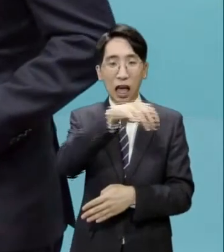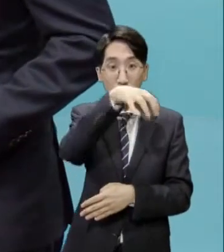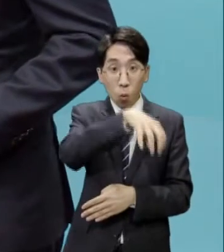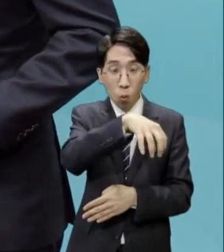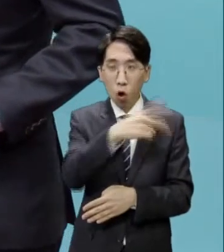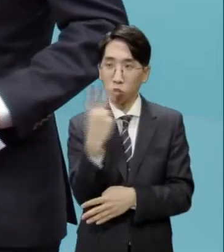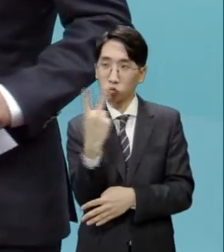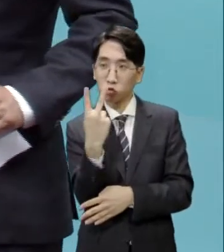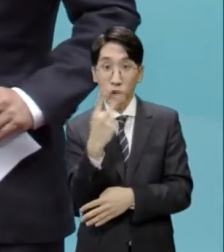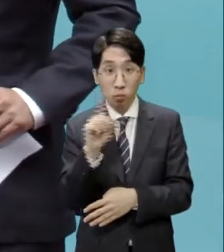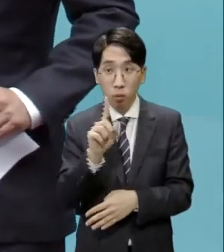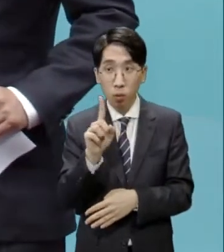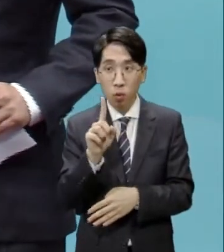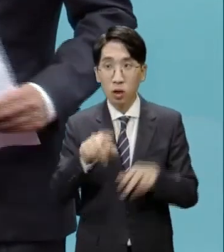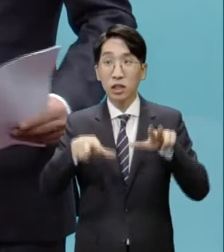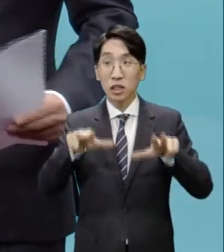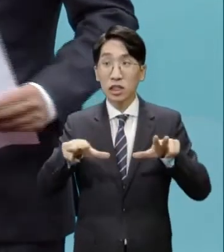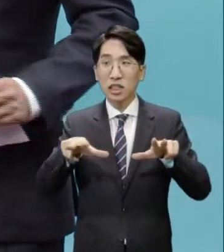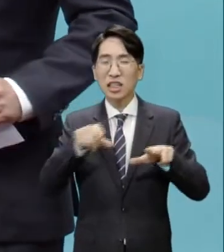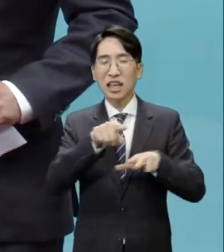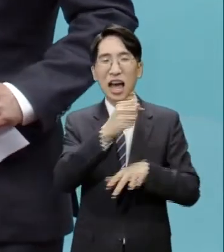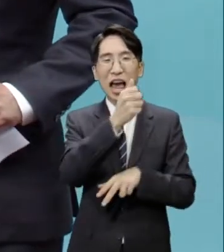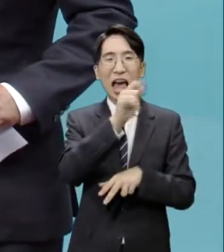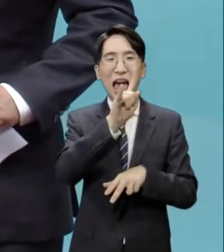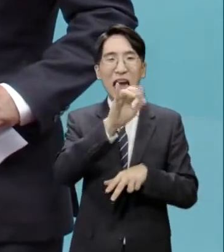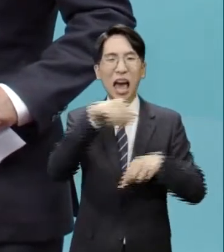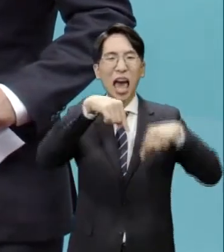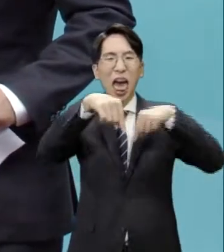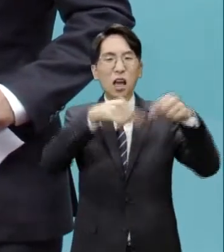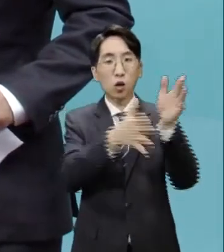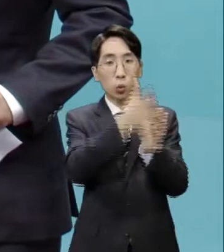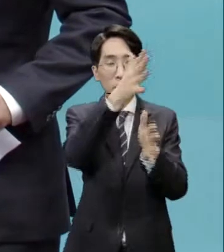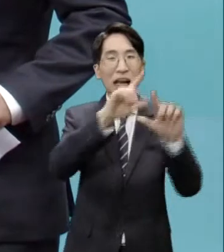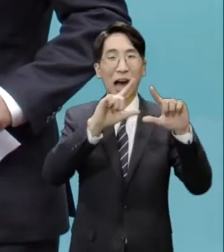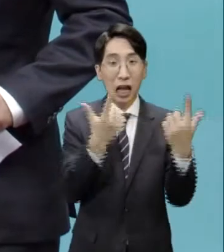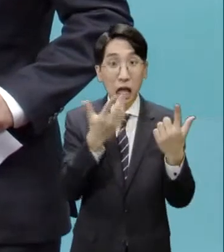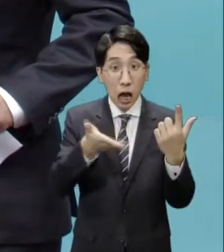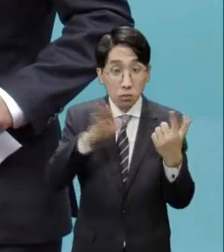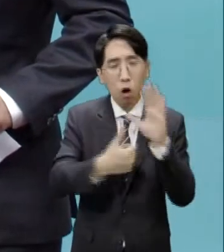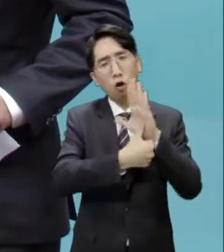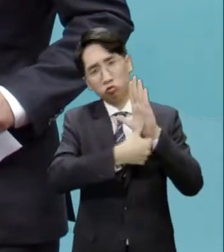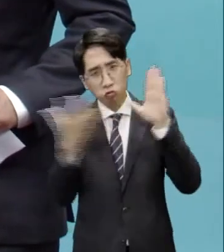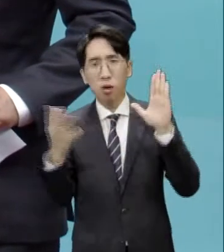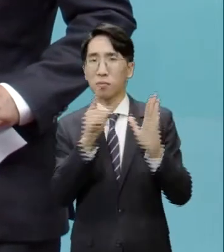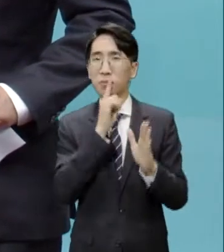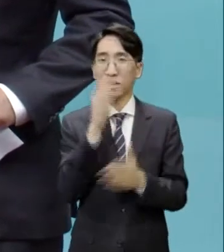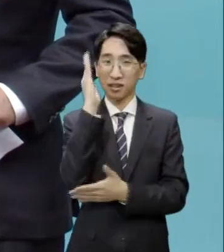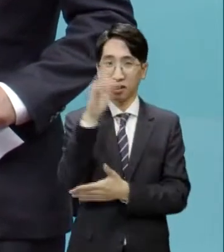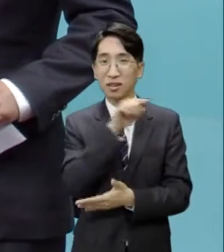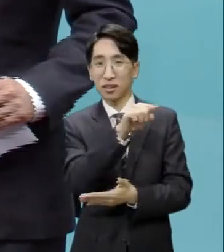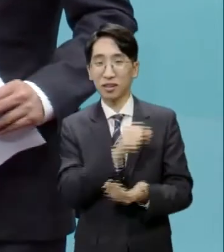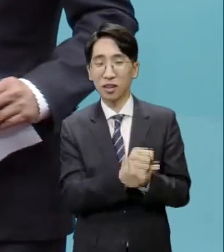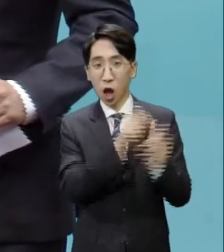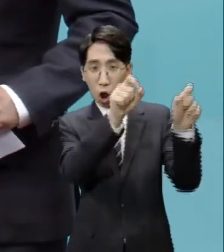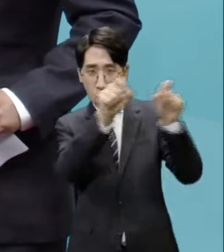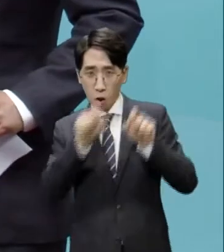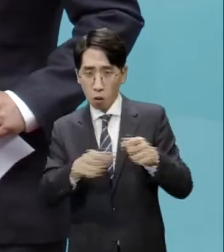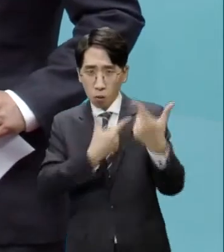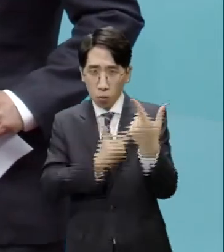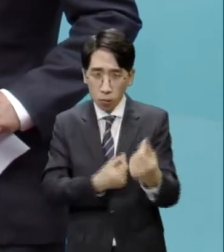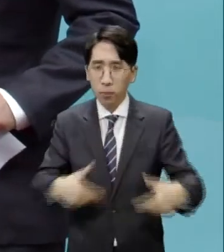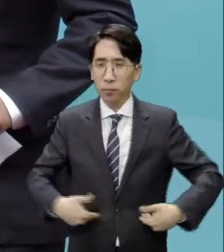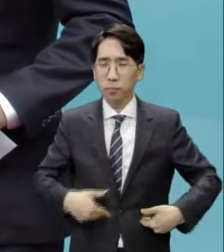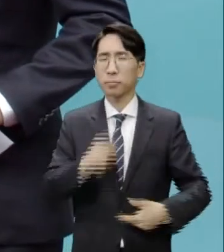아니라고 한 건데 1000만 인구의 대한민국 수도 서울의 미래는 과연 어떻게 될까요 자 이번에는 조